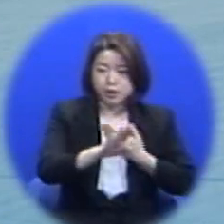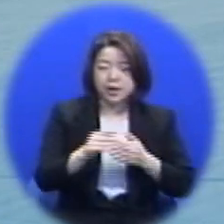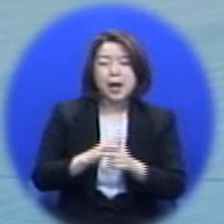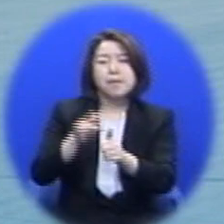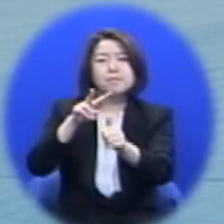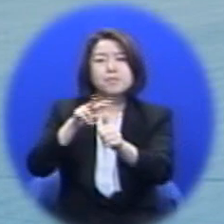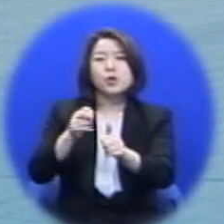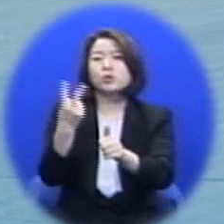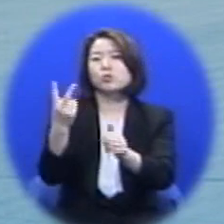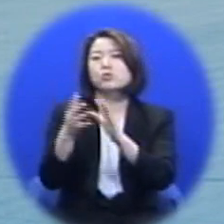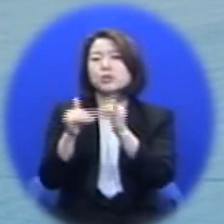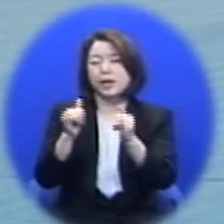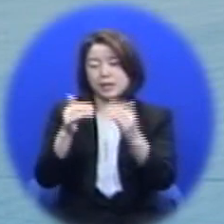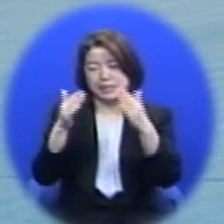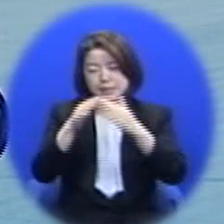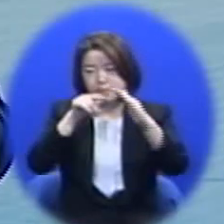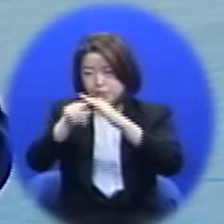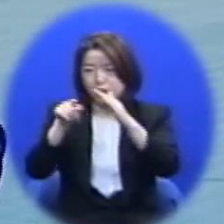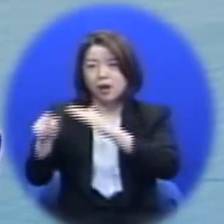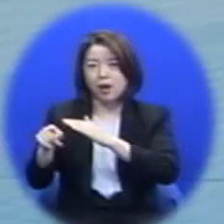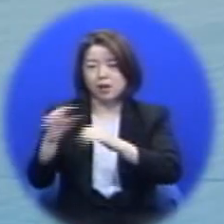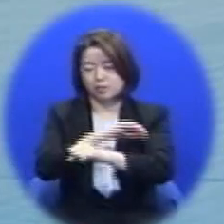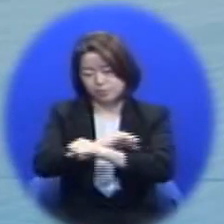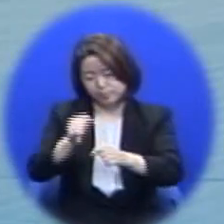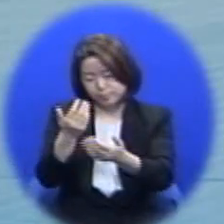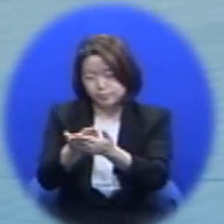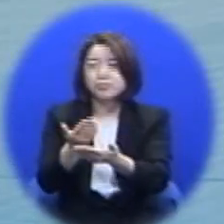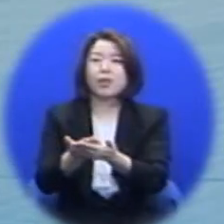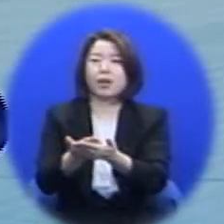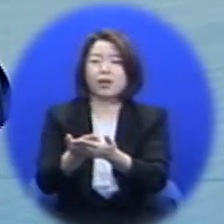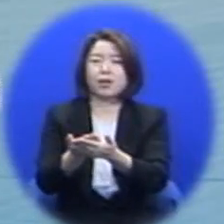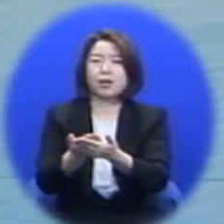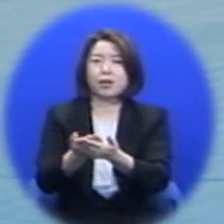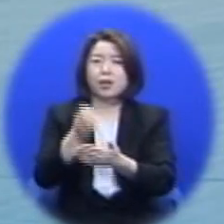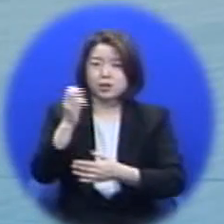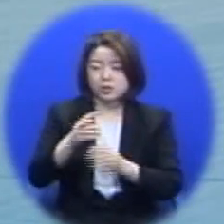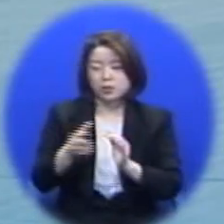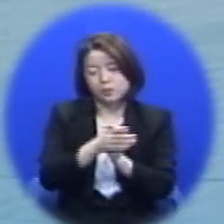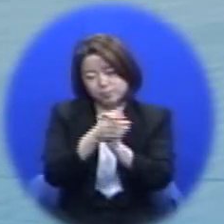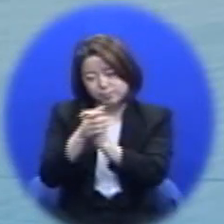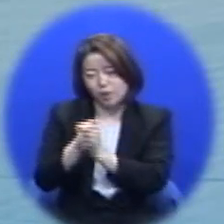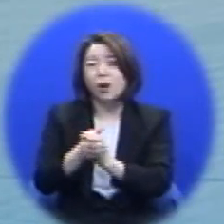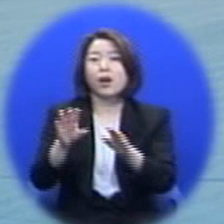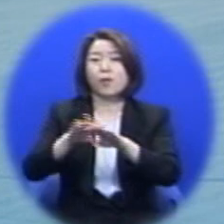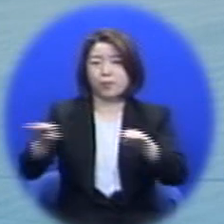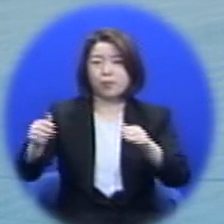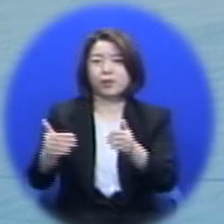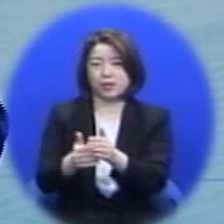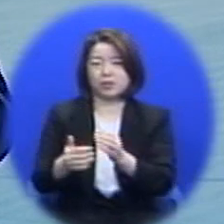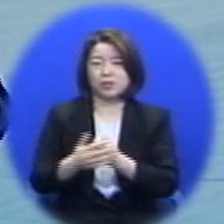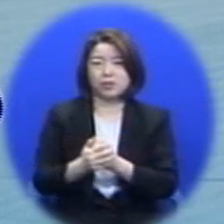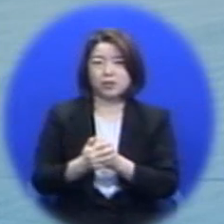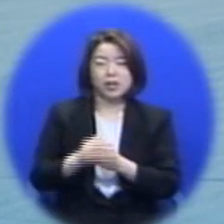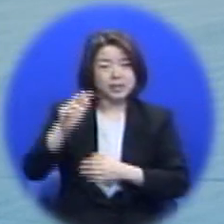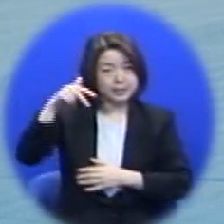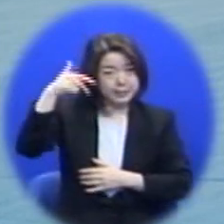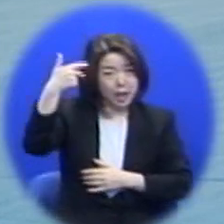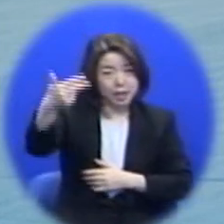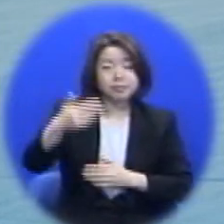찾아갔습니다. 그리고 용서를 구했어요. 그리고 화해했습니다. 그 다음